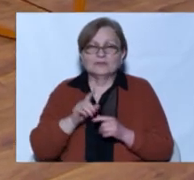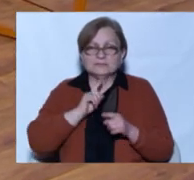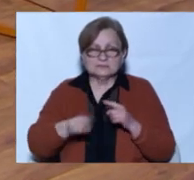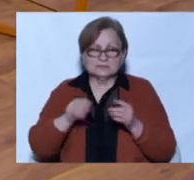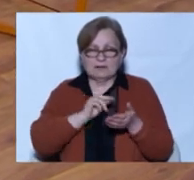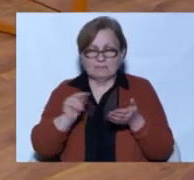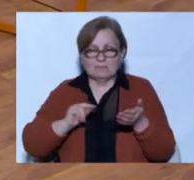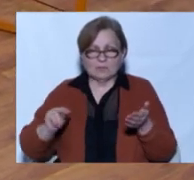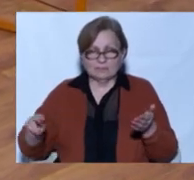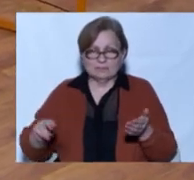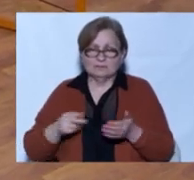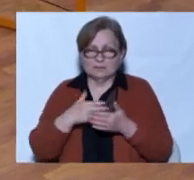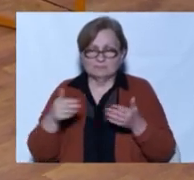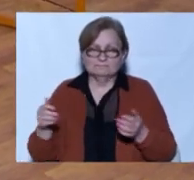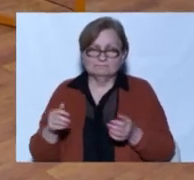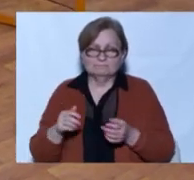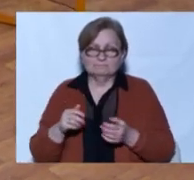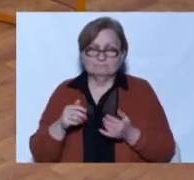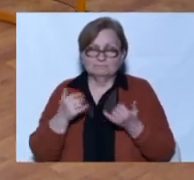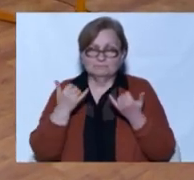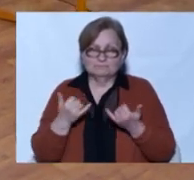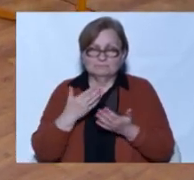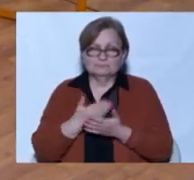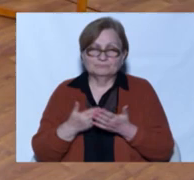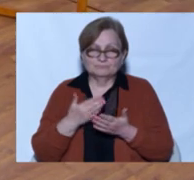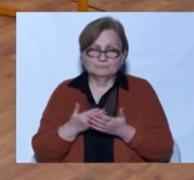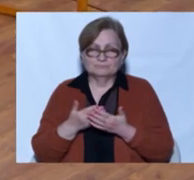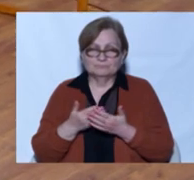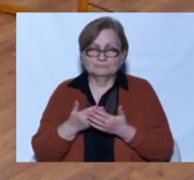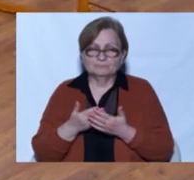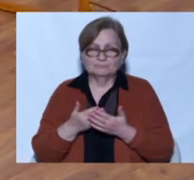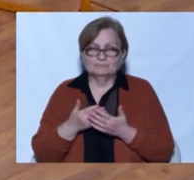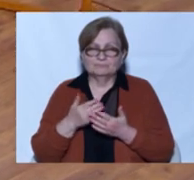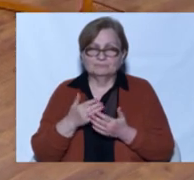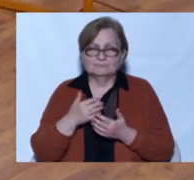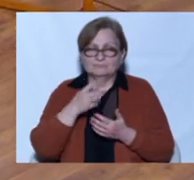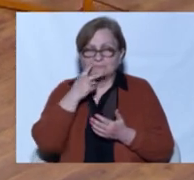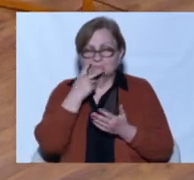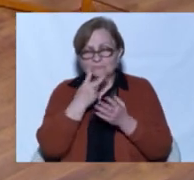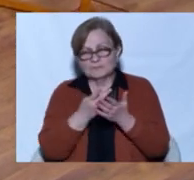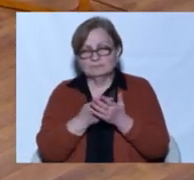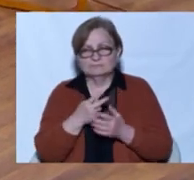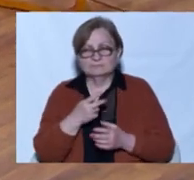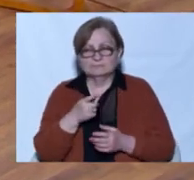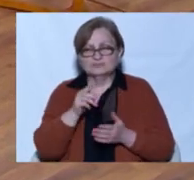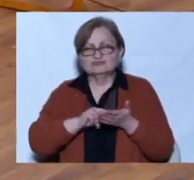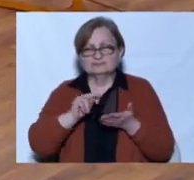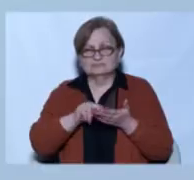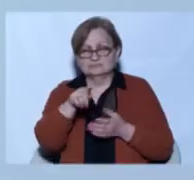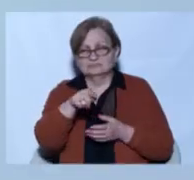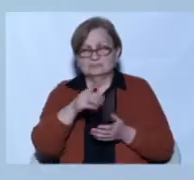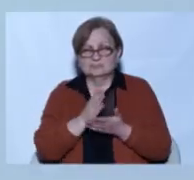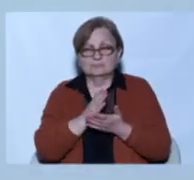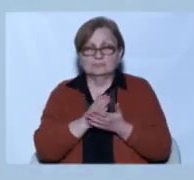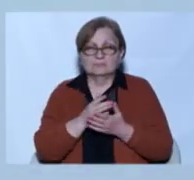ჩანაწერებიც გადაივსო და მაგალითად ჩემ სწრაფ მორბენალ ჩანაწერებში ამგვარი